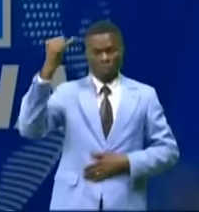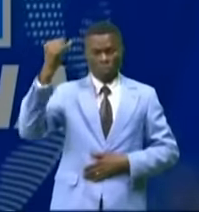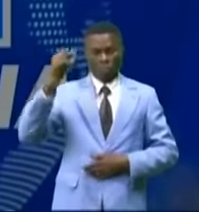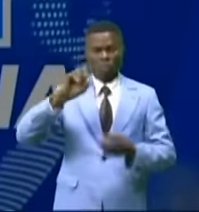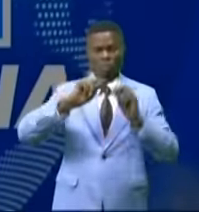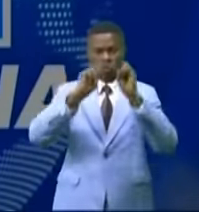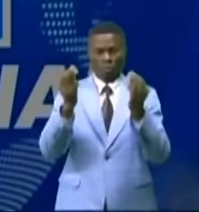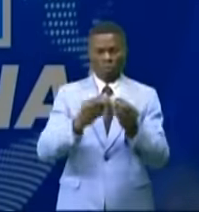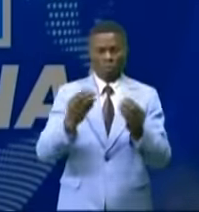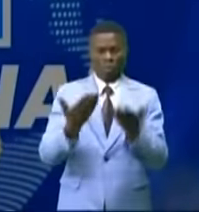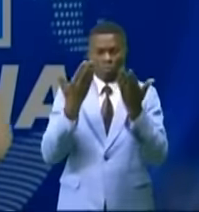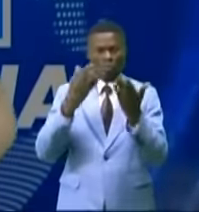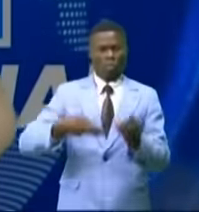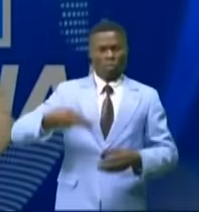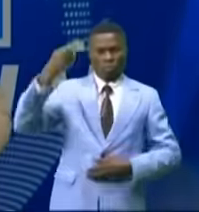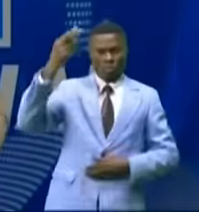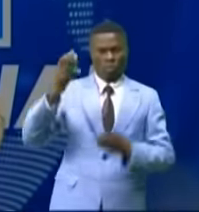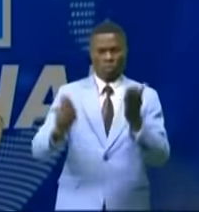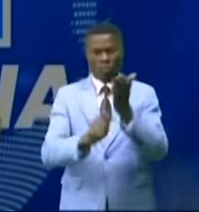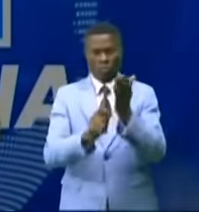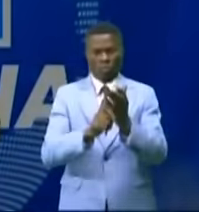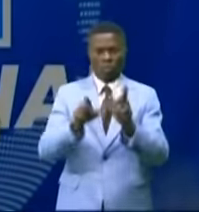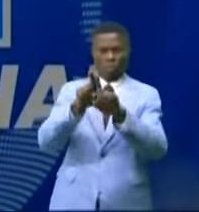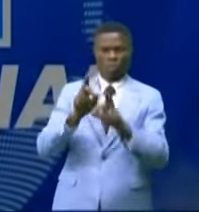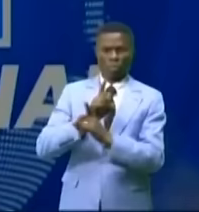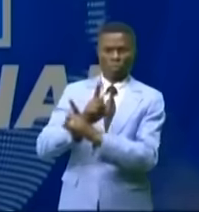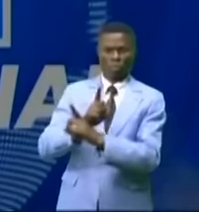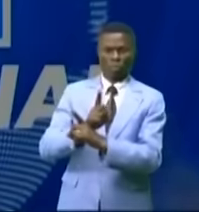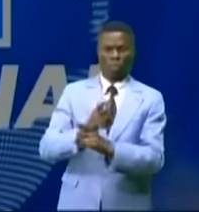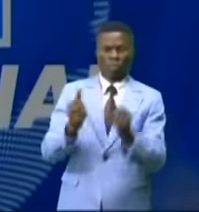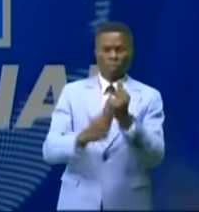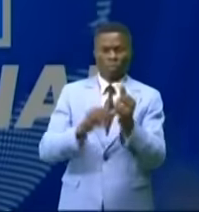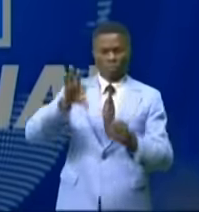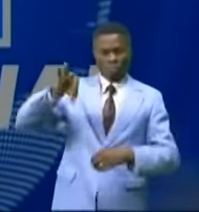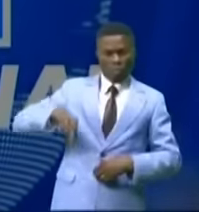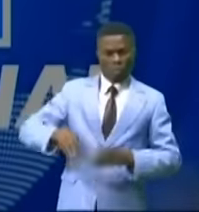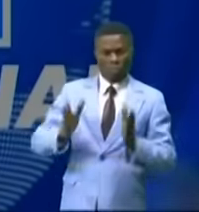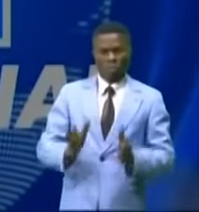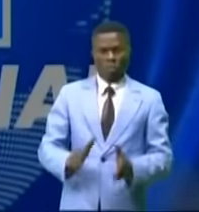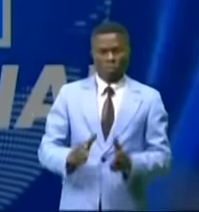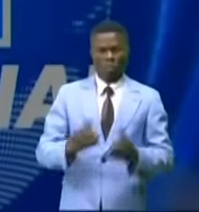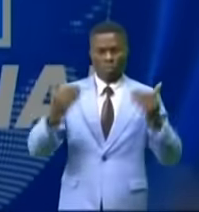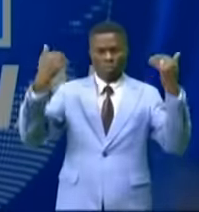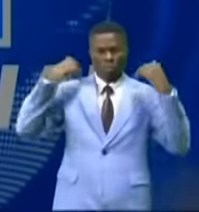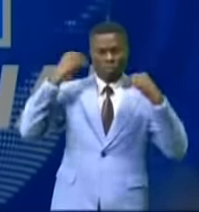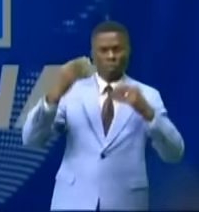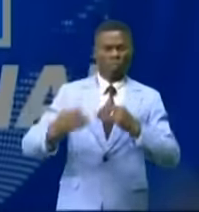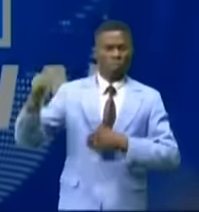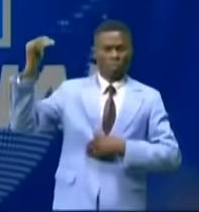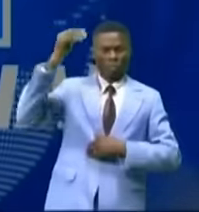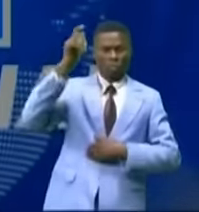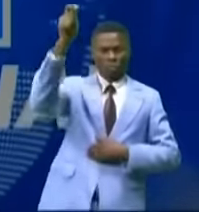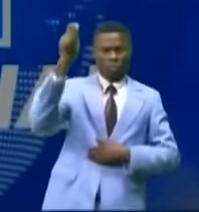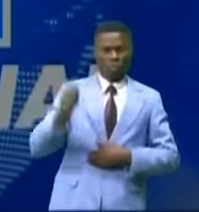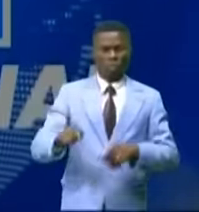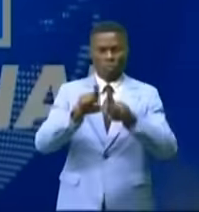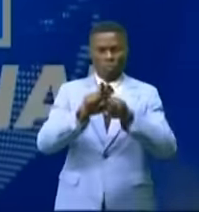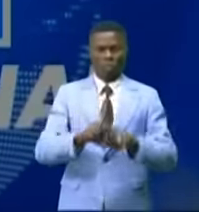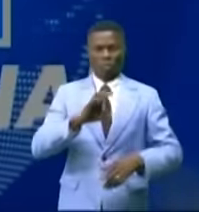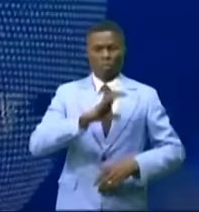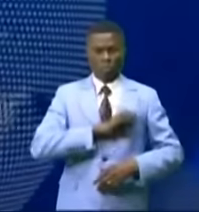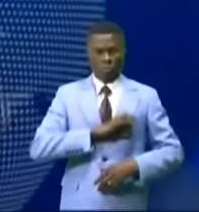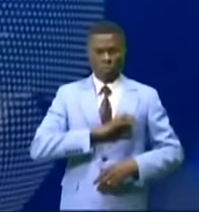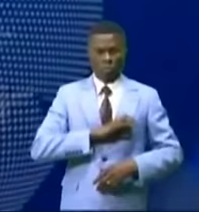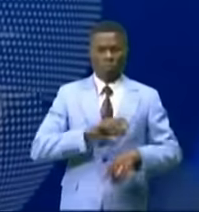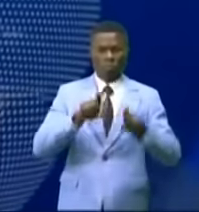Collège des hautes études de stratégie et de défense. Les bénéficiaires en sont entre autres les officiers supérieurs de l'armée et de la police. Et c'est